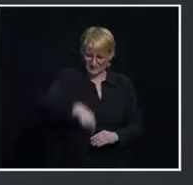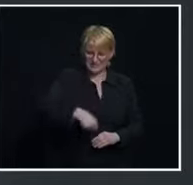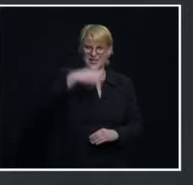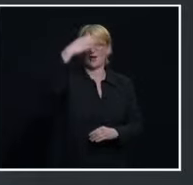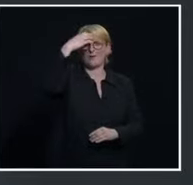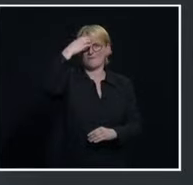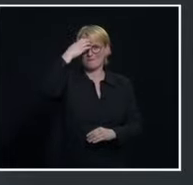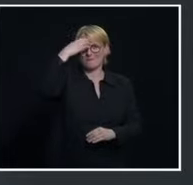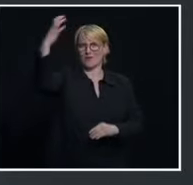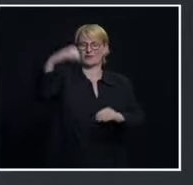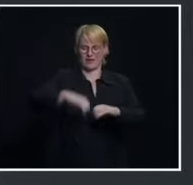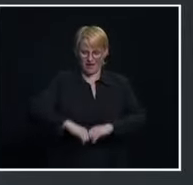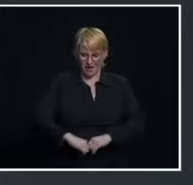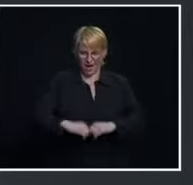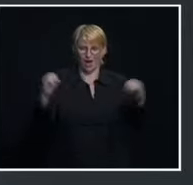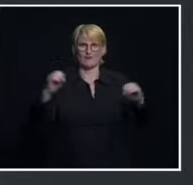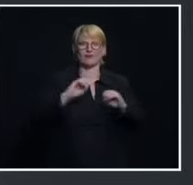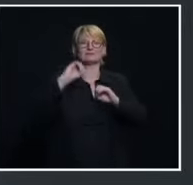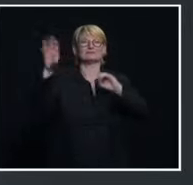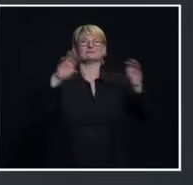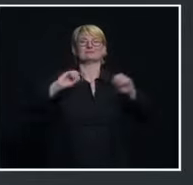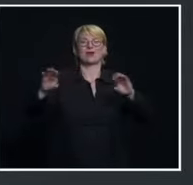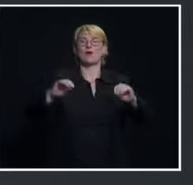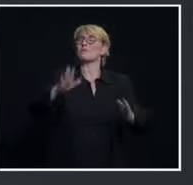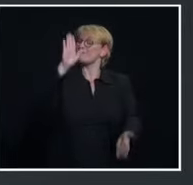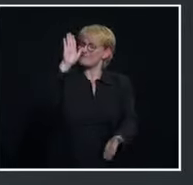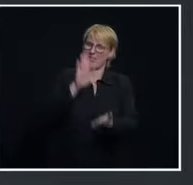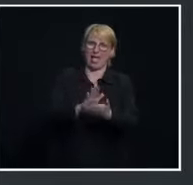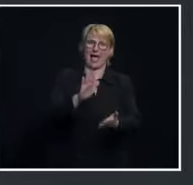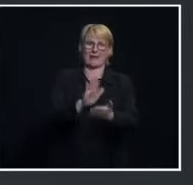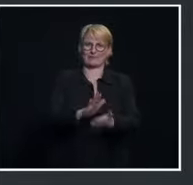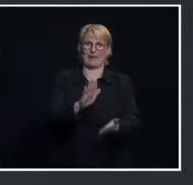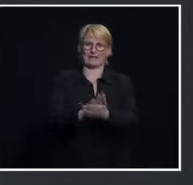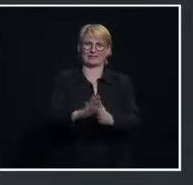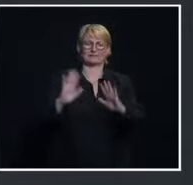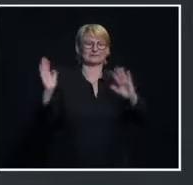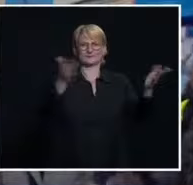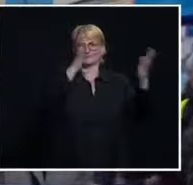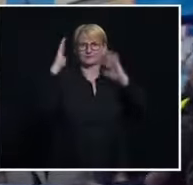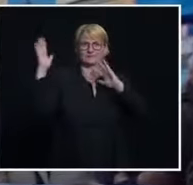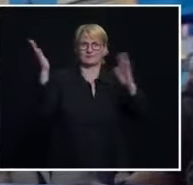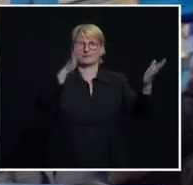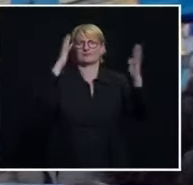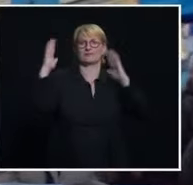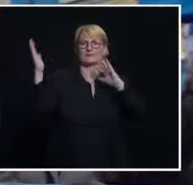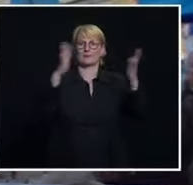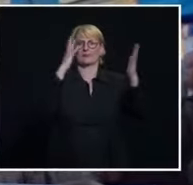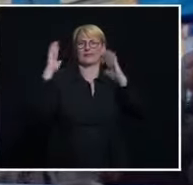München ausgepackt sind und ausgepackt bleiben.